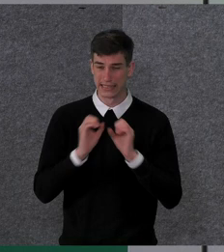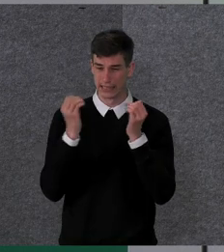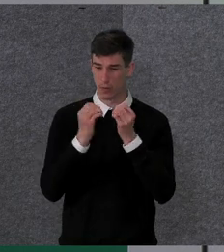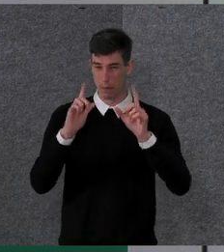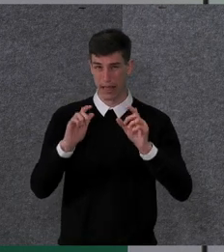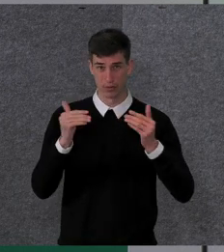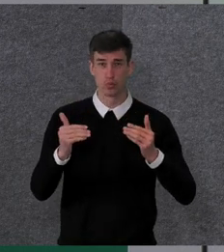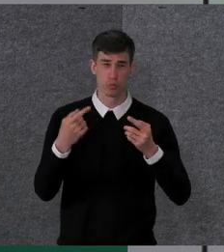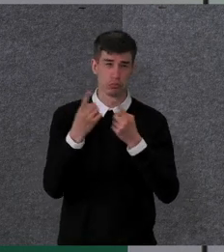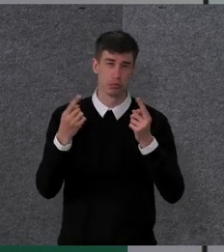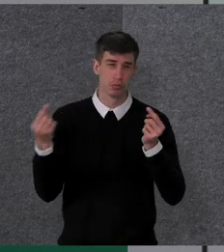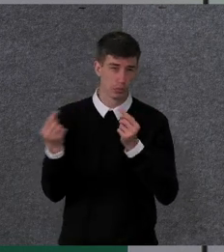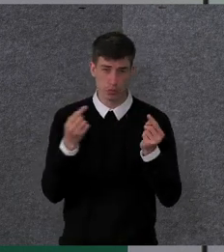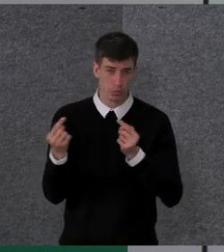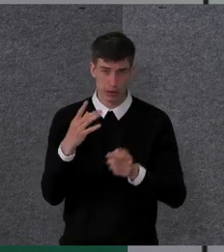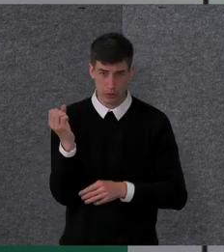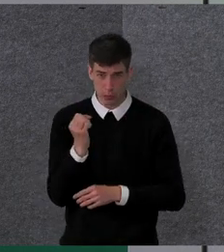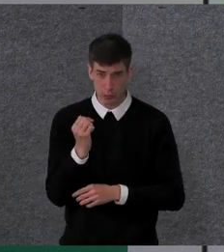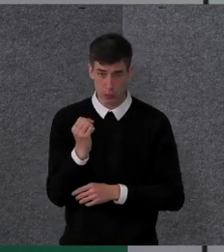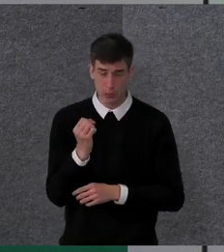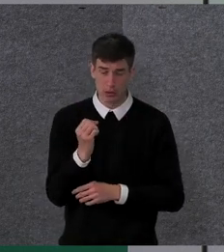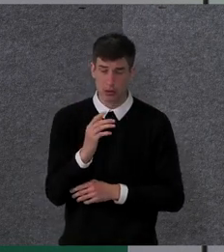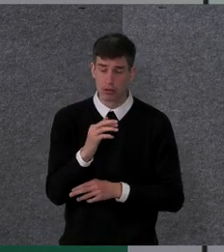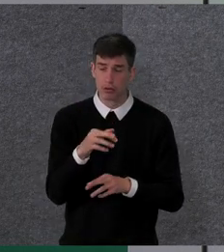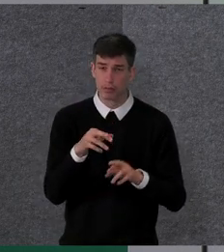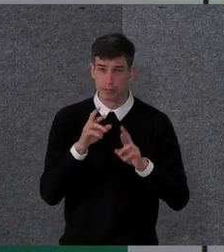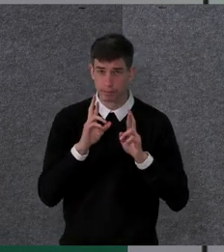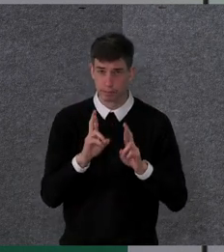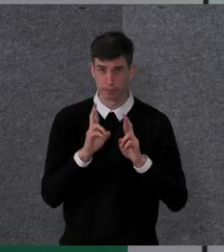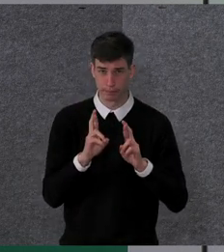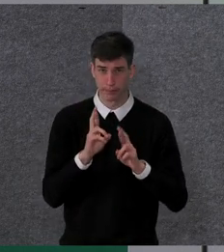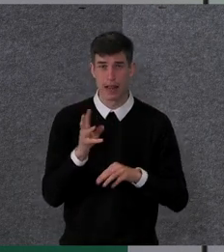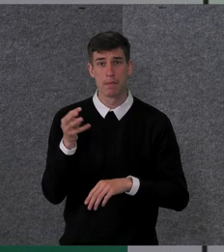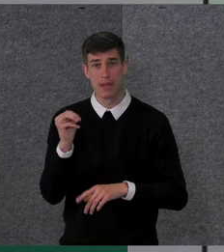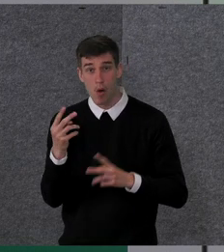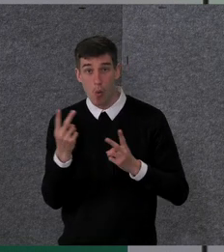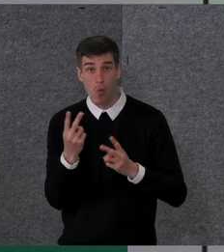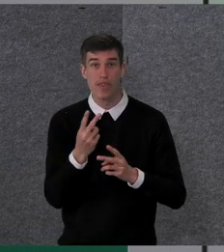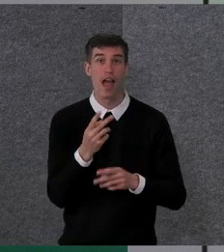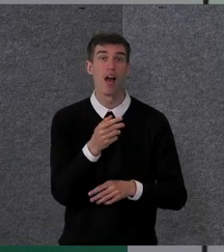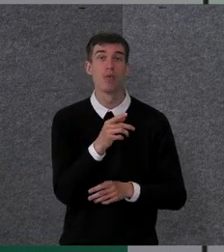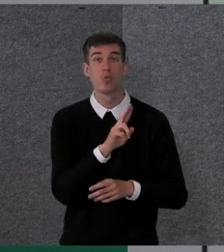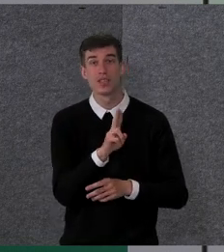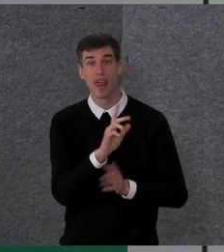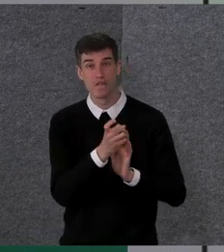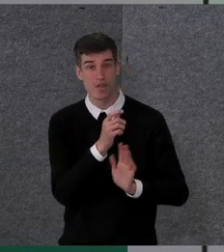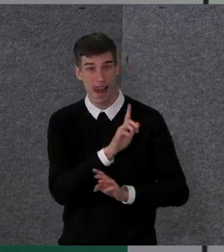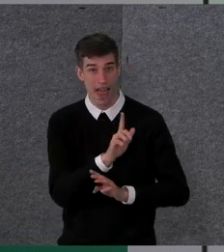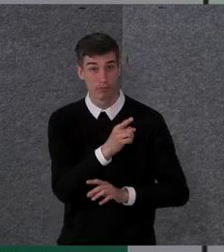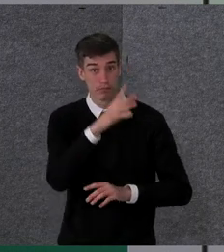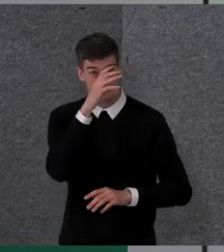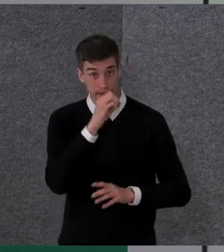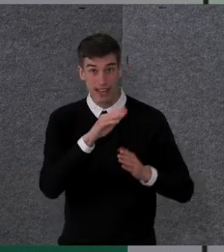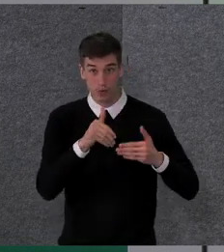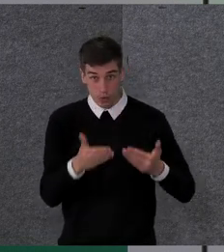Lasst mich nur noch eins hinzufügen. Ich hoffe wirklich von Herzen, dass sowohl Michel als auch Ursula von der Leyen endlich verstanden